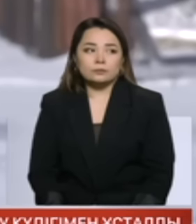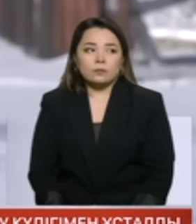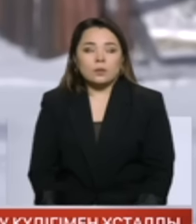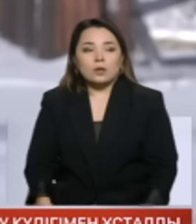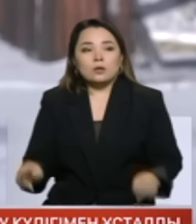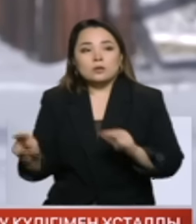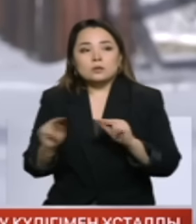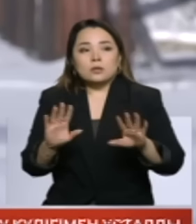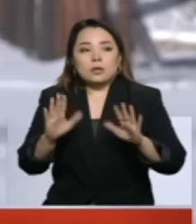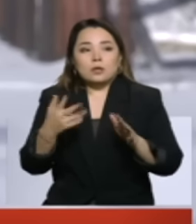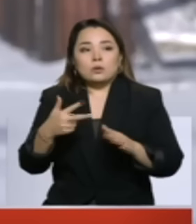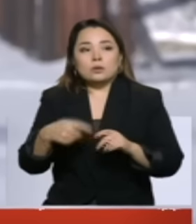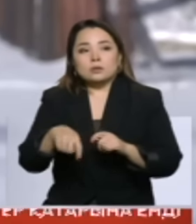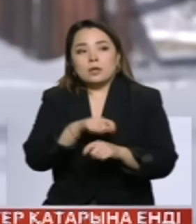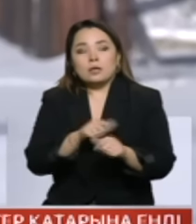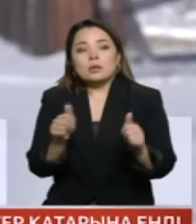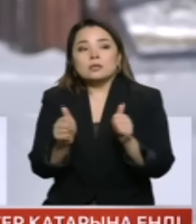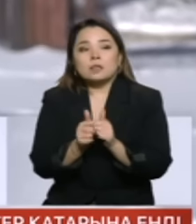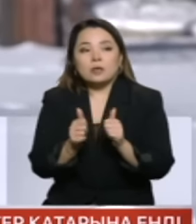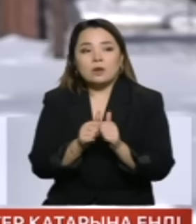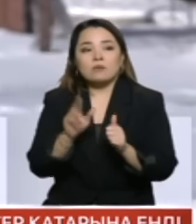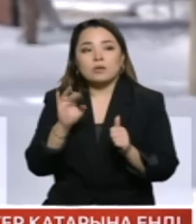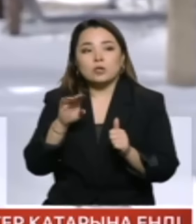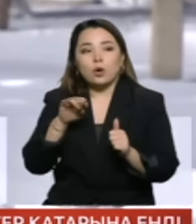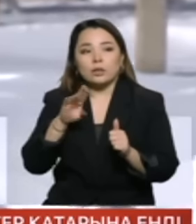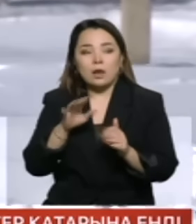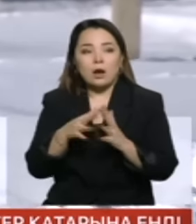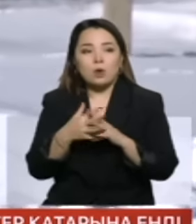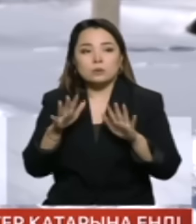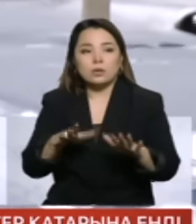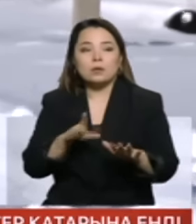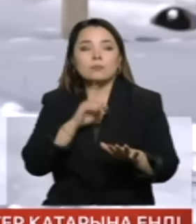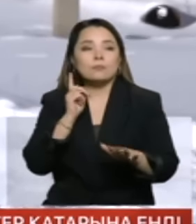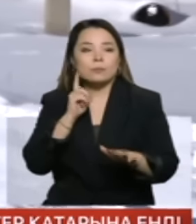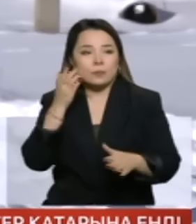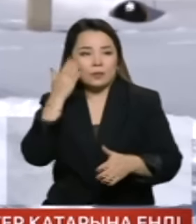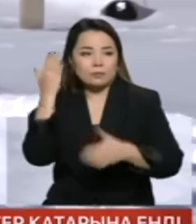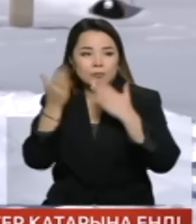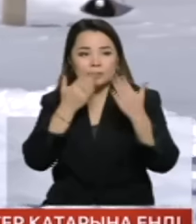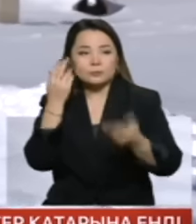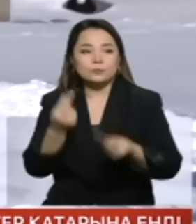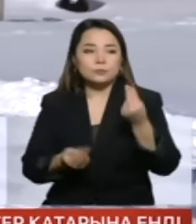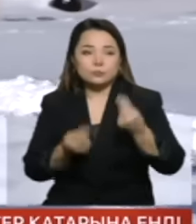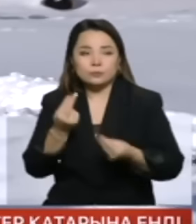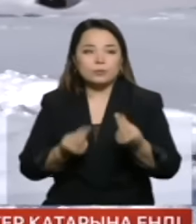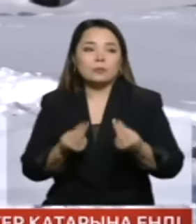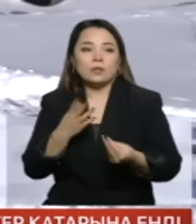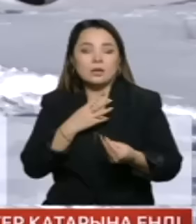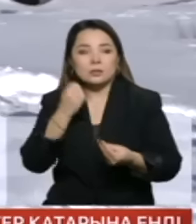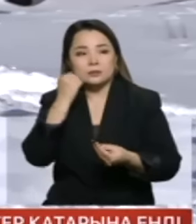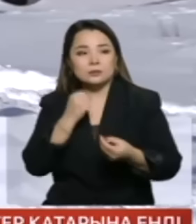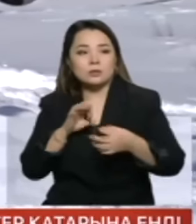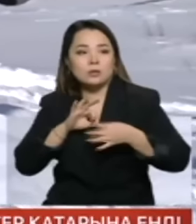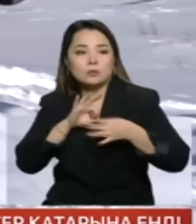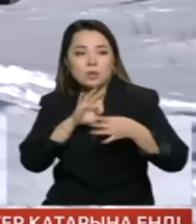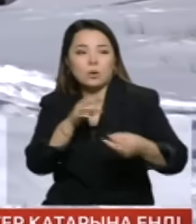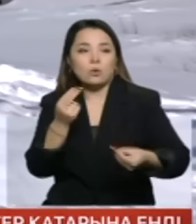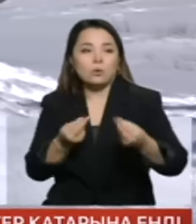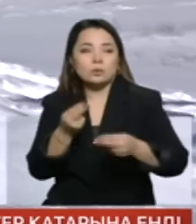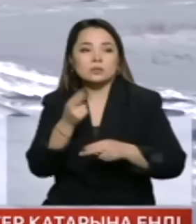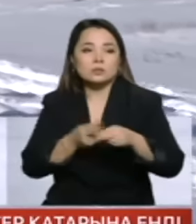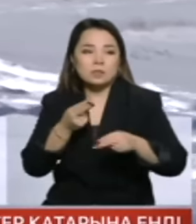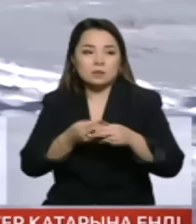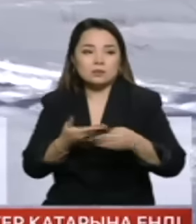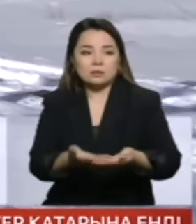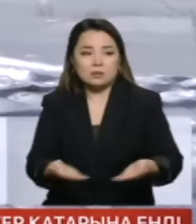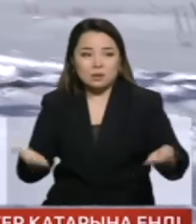Қайғылы оқиға қаладан 30 шақырым жердегі осы Ветелки ауылында болған. Жасөспірімдер ескі капотты көлікке тіркеп, сырғанап, ойнап жүрген.